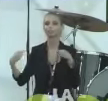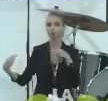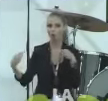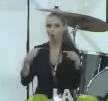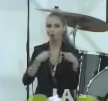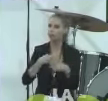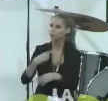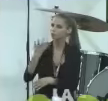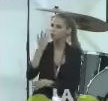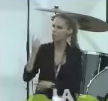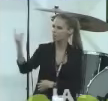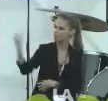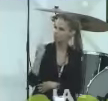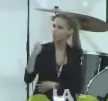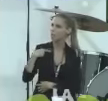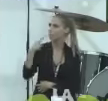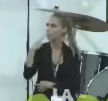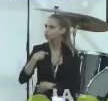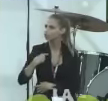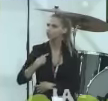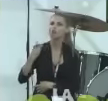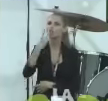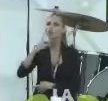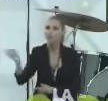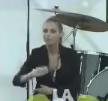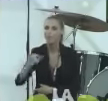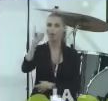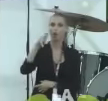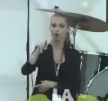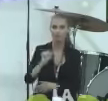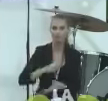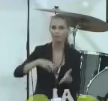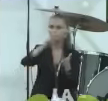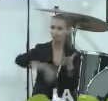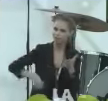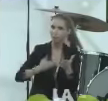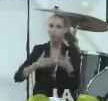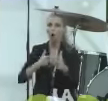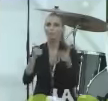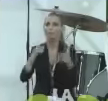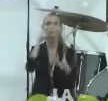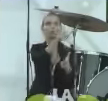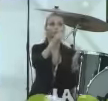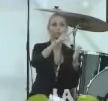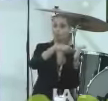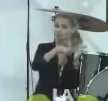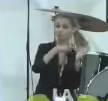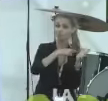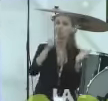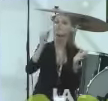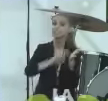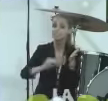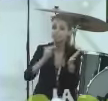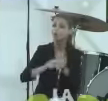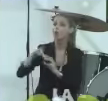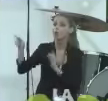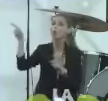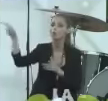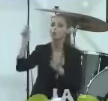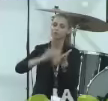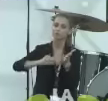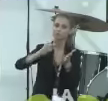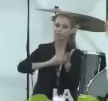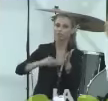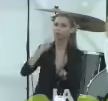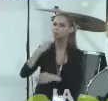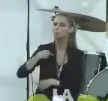me e mi dicesse che non è vero che aumenterà l'IVA, perché qua sta scritto e l'ha scritto lui. E non può dire che della tassi lui non ne